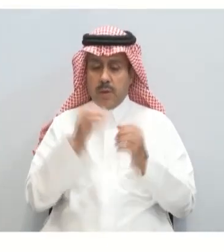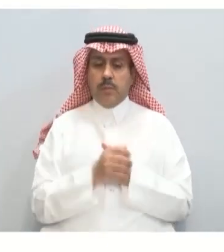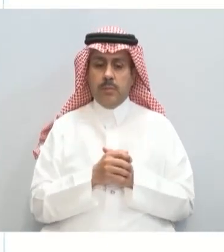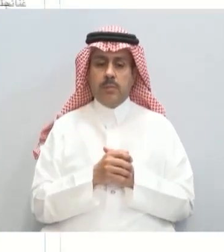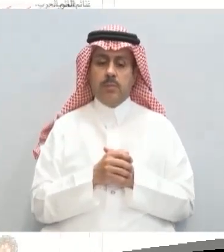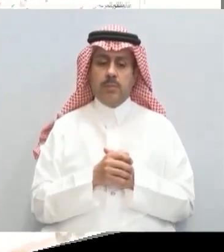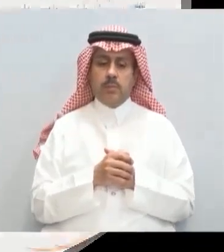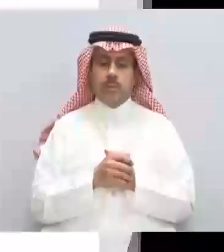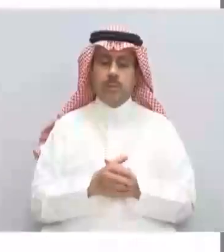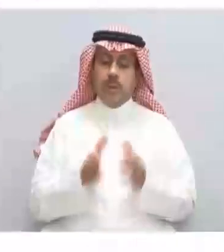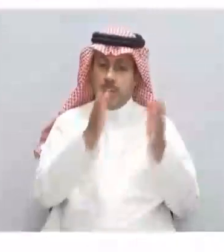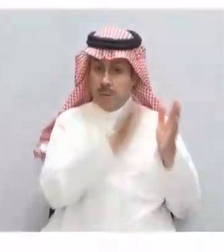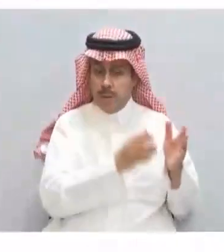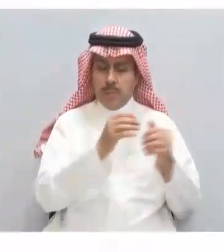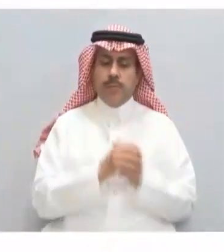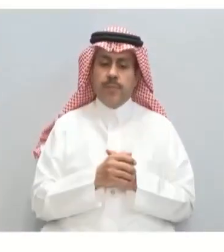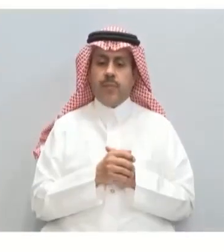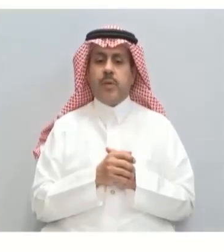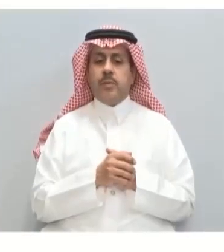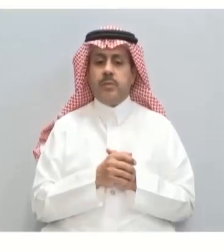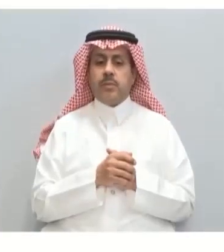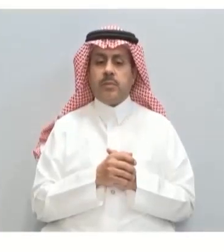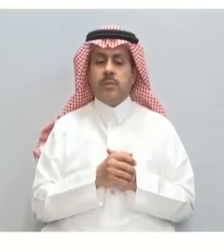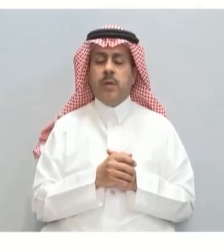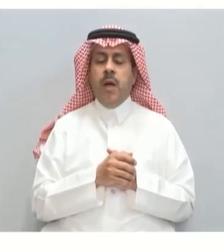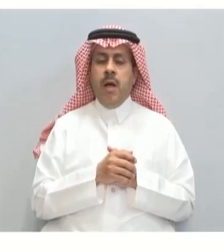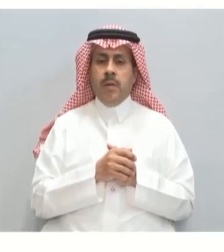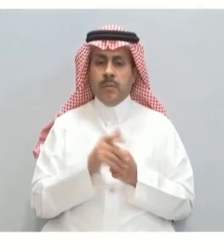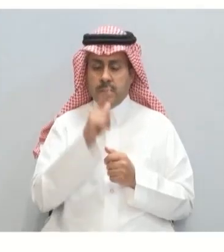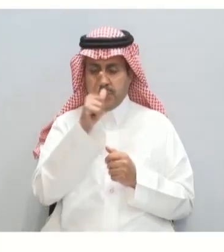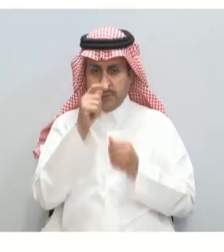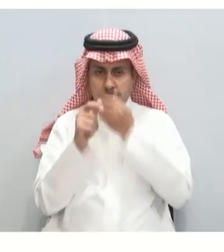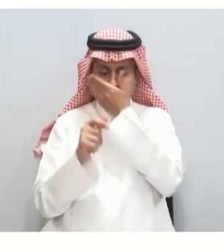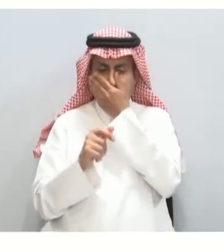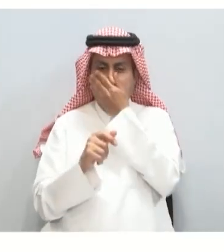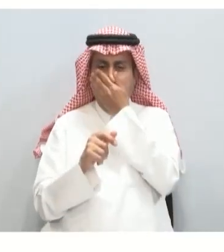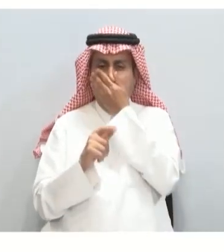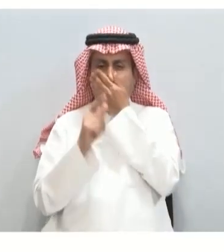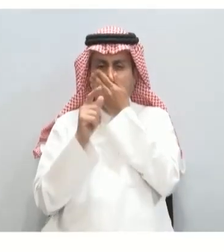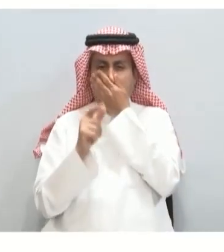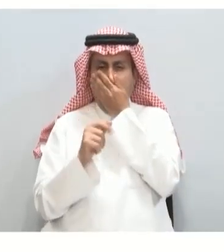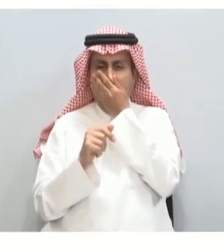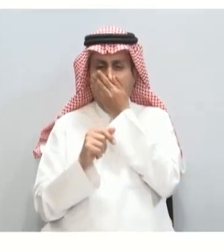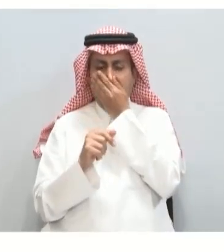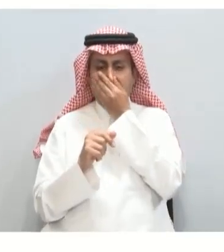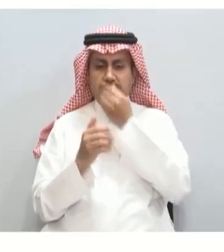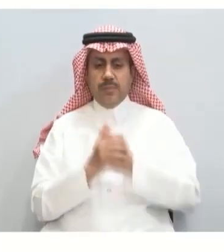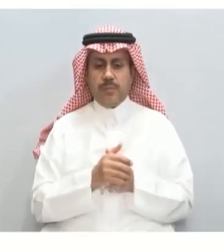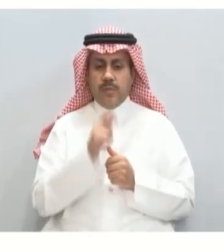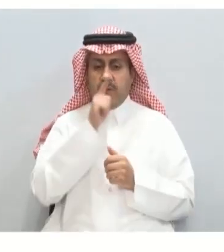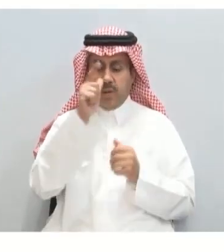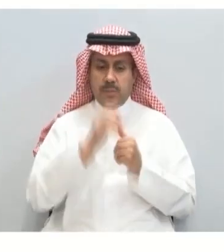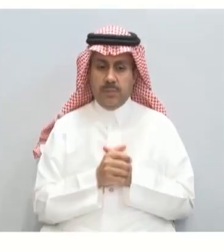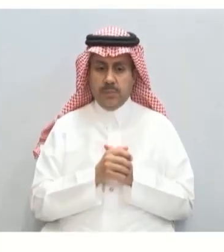الكريمات ناتي واياكم الى ايضا ايات اخر في هذه السوره نقف واياكم على ابرز معاني الكلمات